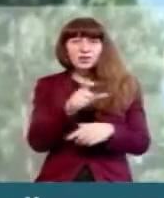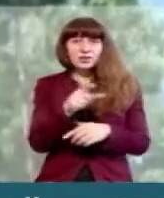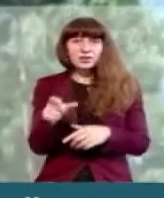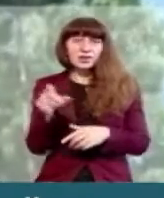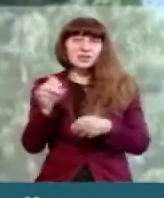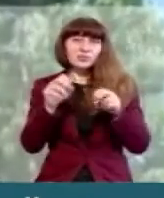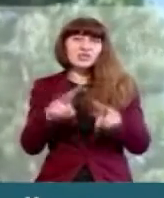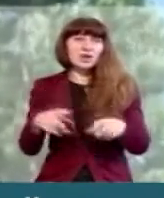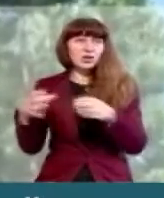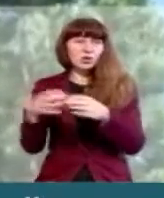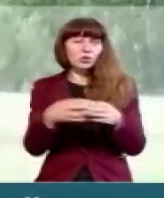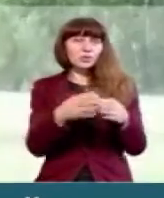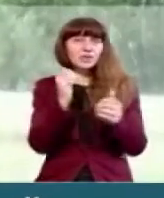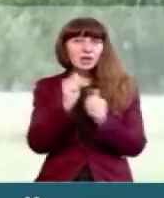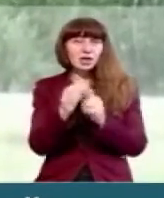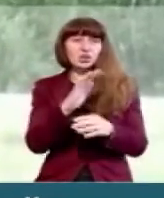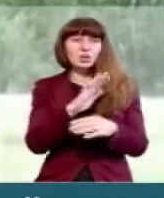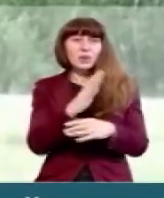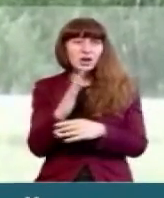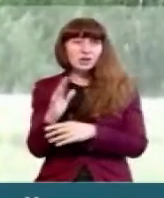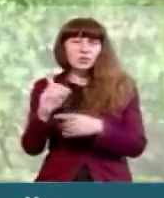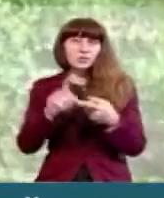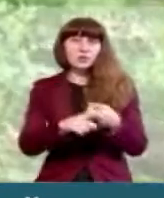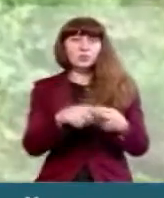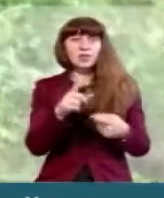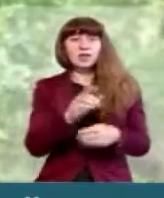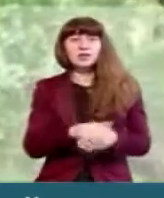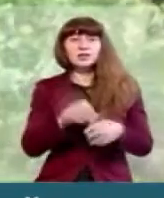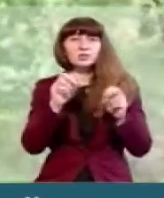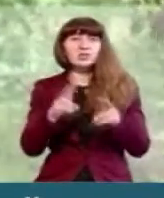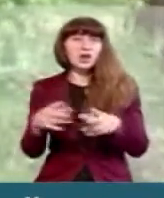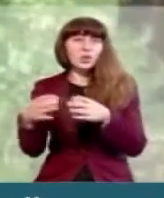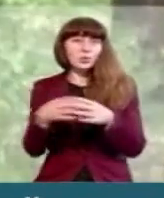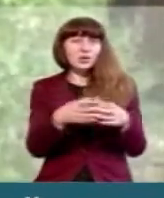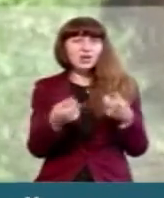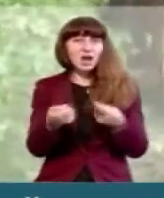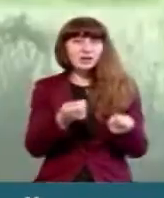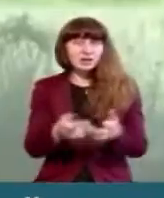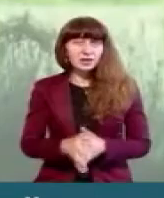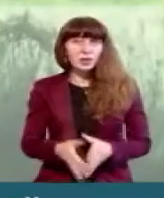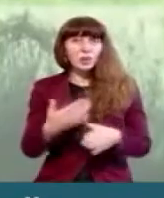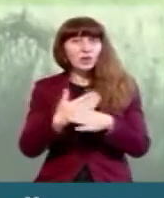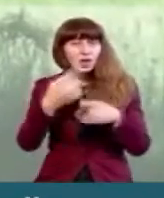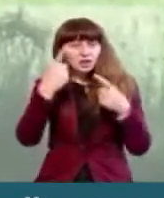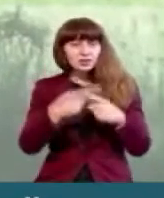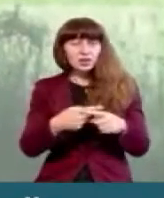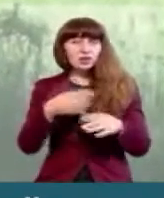Бригады закреплены за каждым лесным хозяйством. Вовремя обнаружить возгорание помогает современная